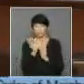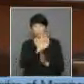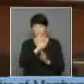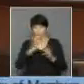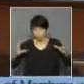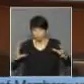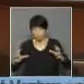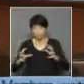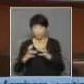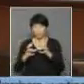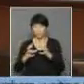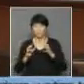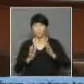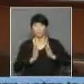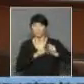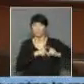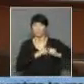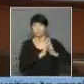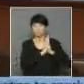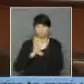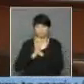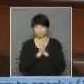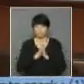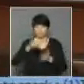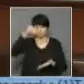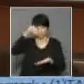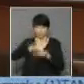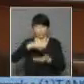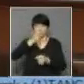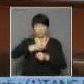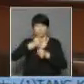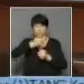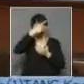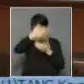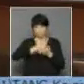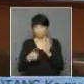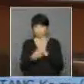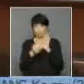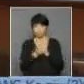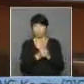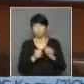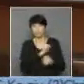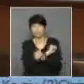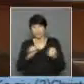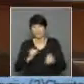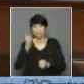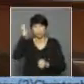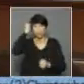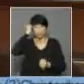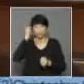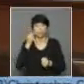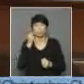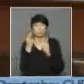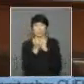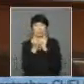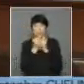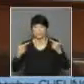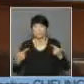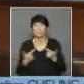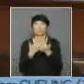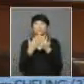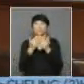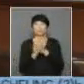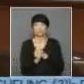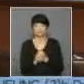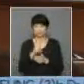識，齊心合力去落實推行和執行政策，幫大家去解決困難，去面對挑戰。